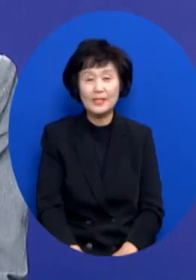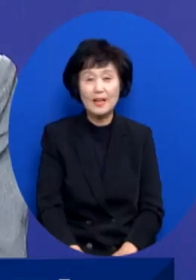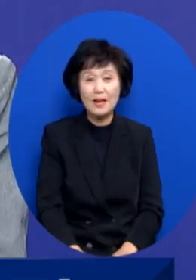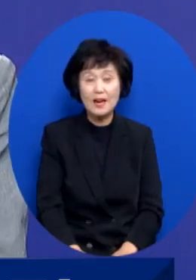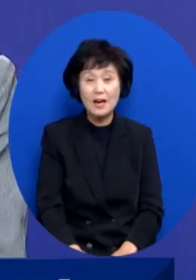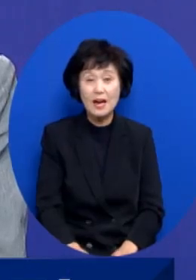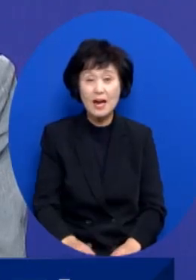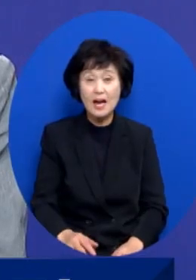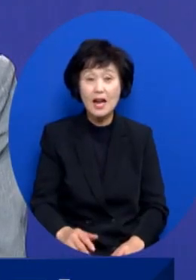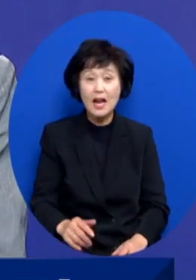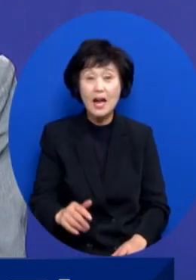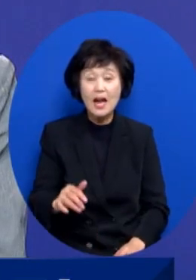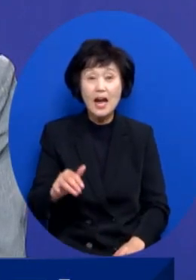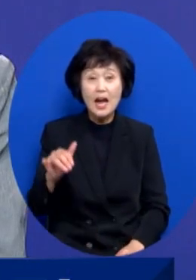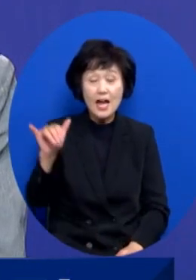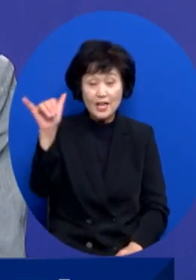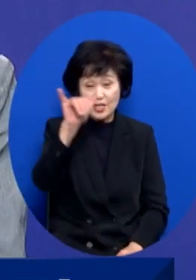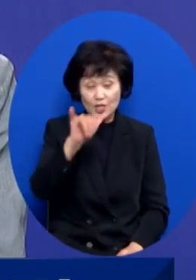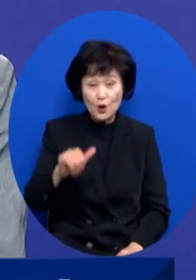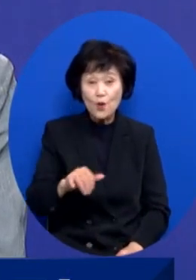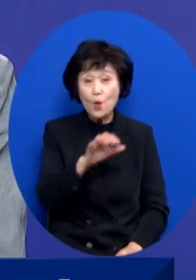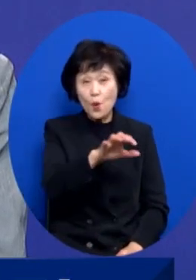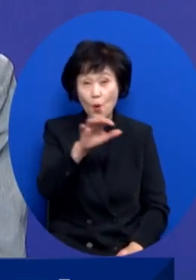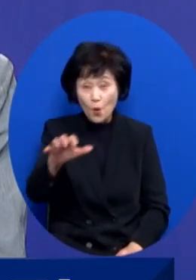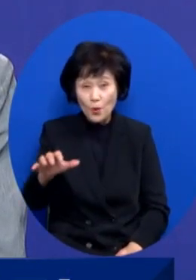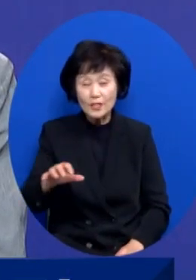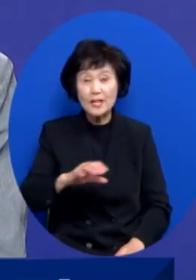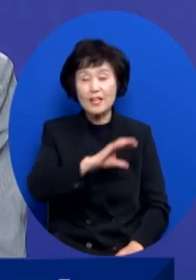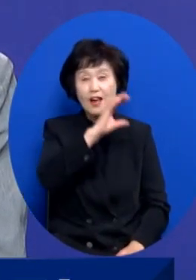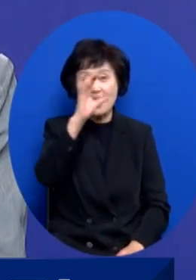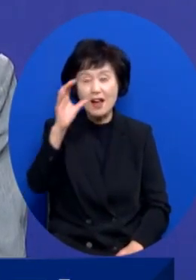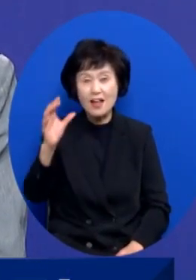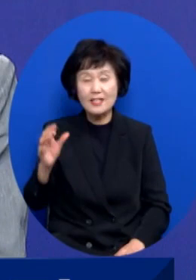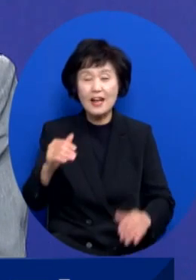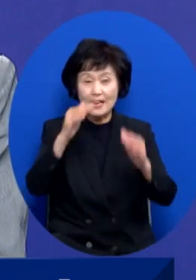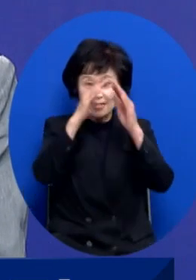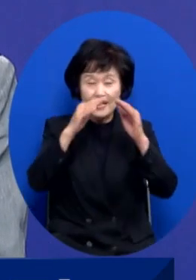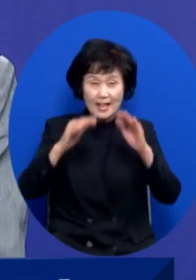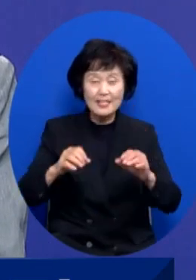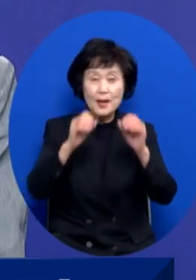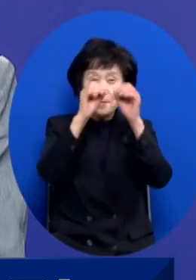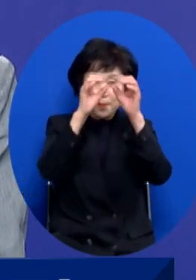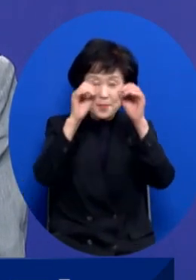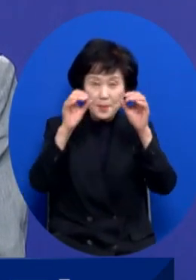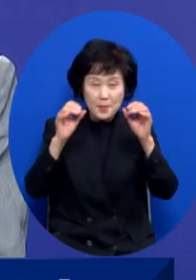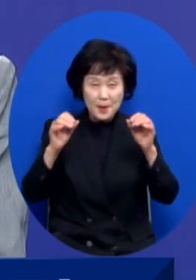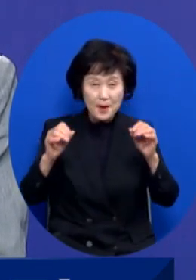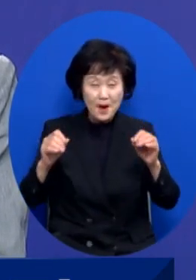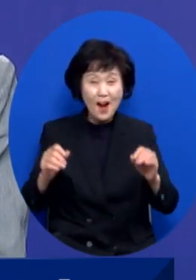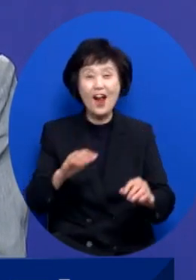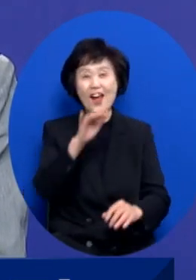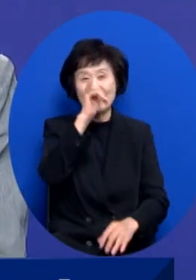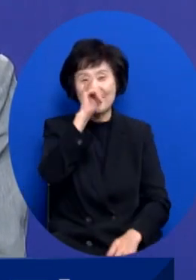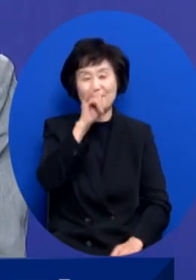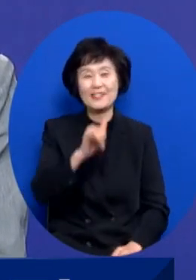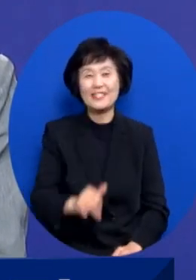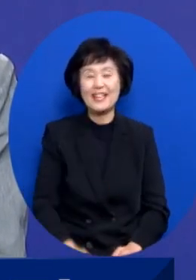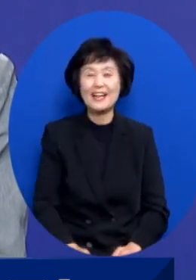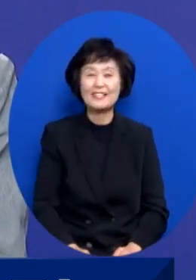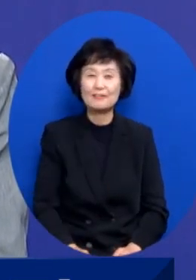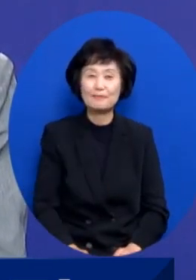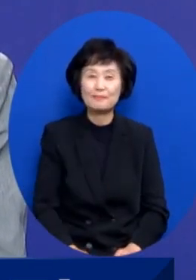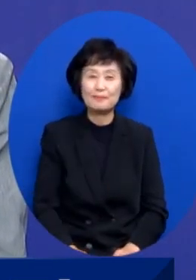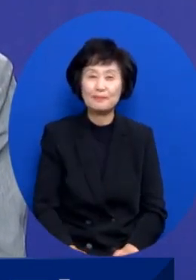전국 각 지역에서도 성탄트리 점등식이 잇따라 열렸습니다. 예수 그리스도의 탄생을 축하하는 성탄의 불빛이 도시